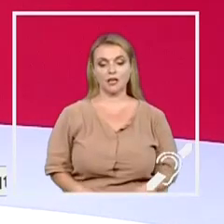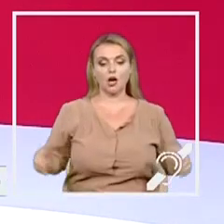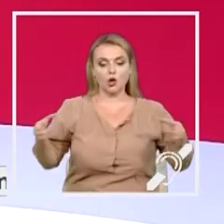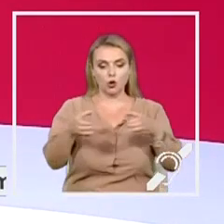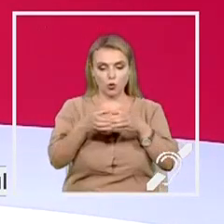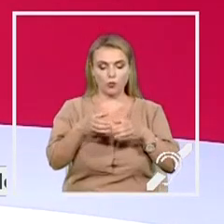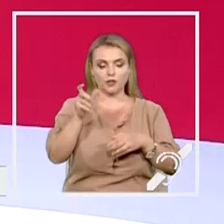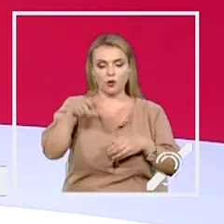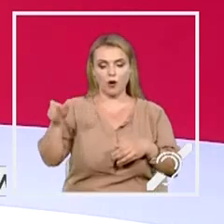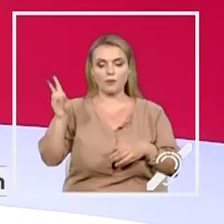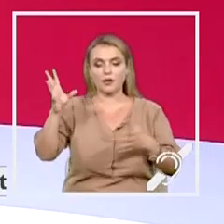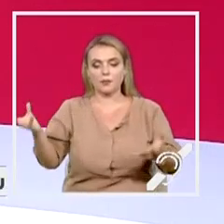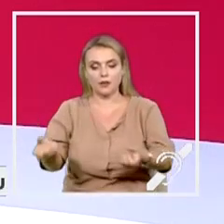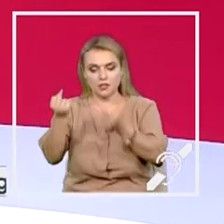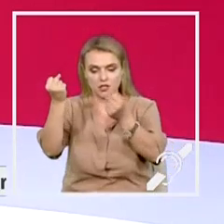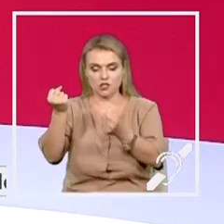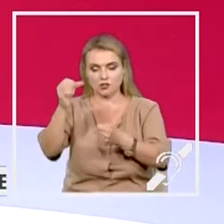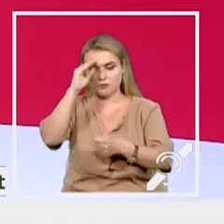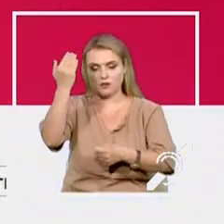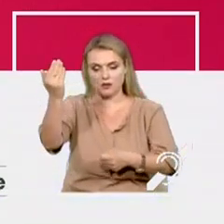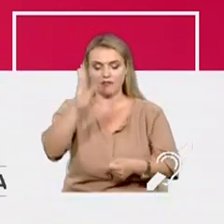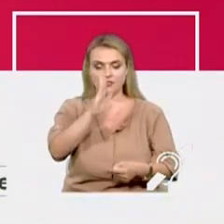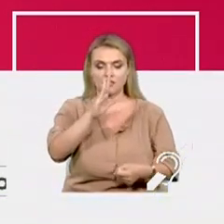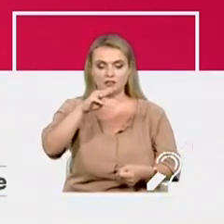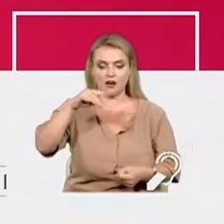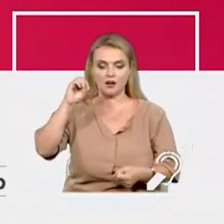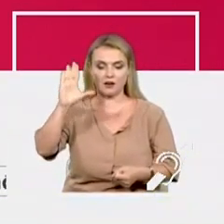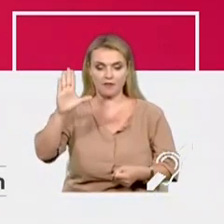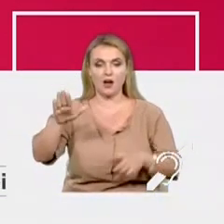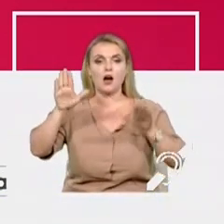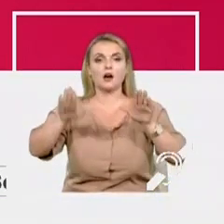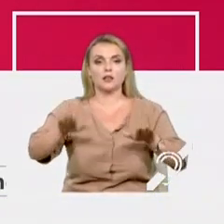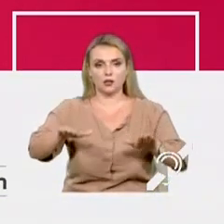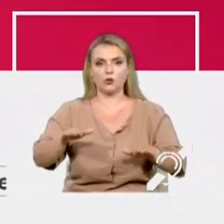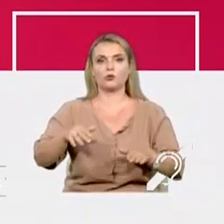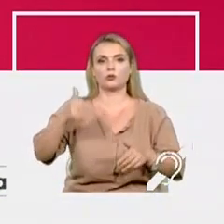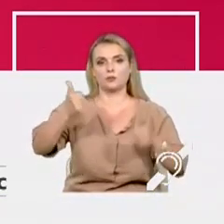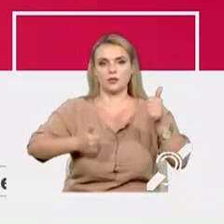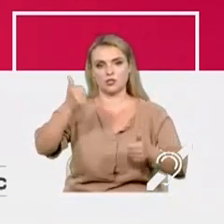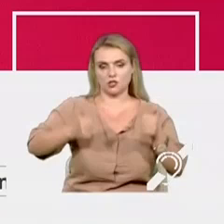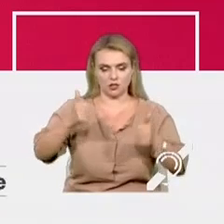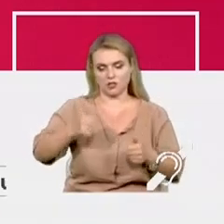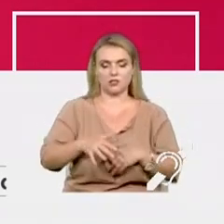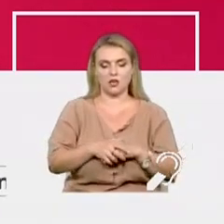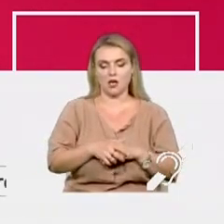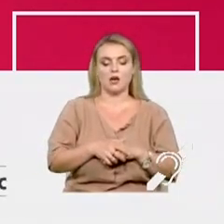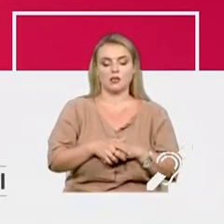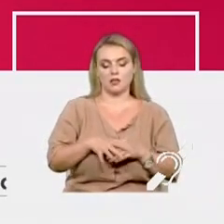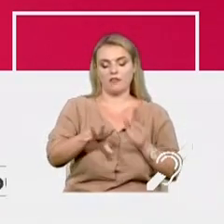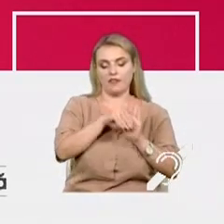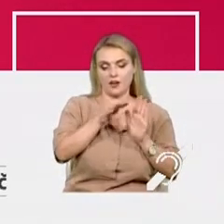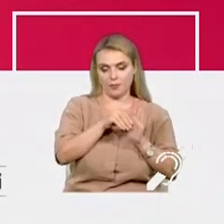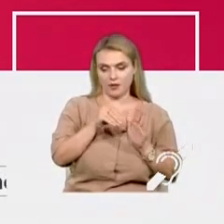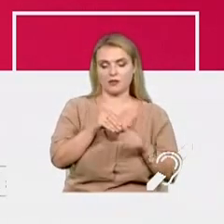Grupul de inițiativă pentru susținerea candidatului Vasile Tarlev la funcția de președinte al Republicii Moldova a fost înregistrat astăzi de Comisia